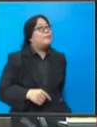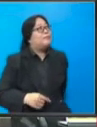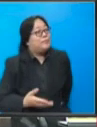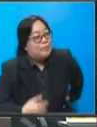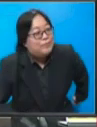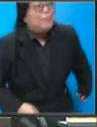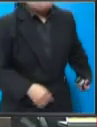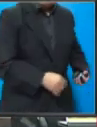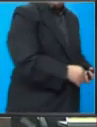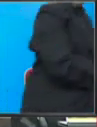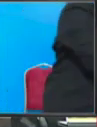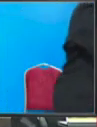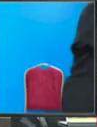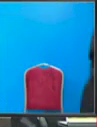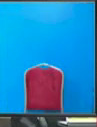itu